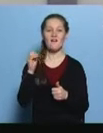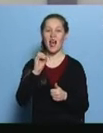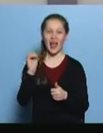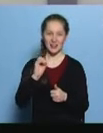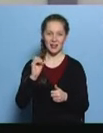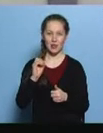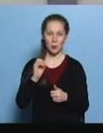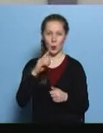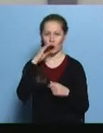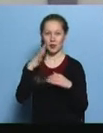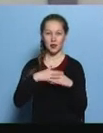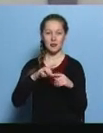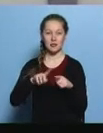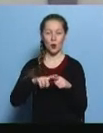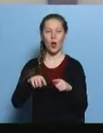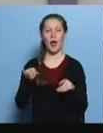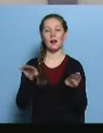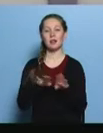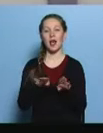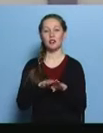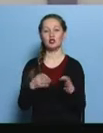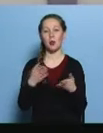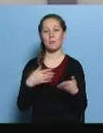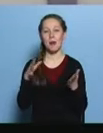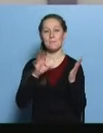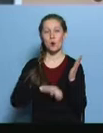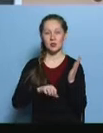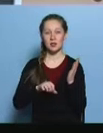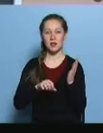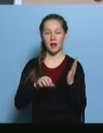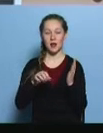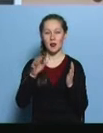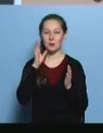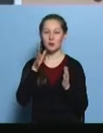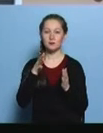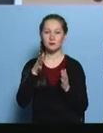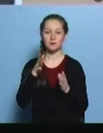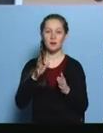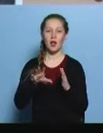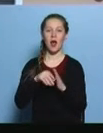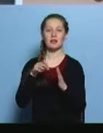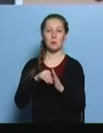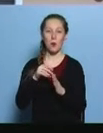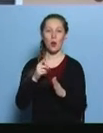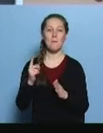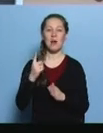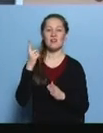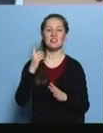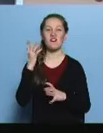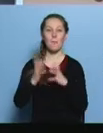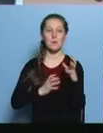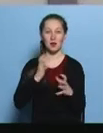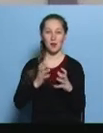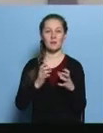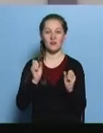числах. Потом мы после Екатеринбурга сразу приезжаем в Уфу, это отбор уже на первенство мира. Да. Шансы есть всегда,